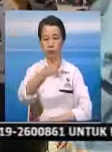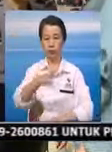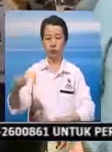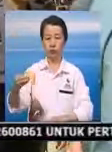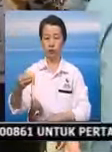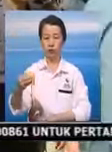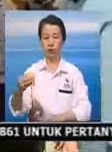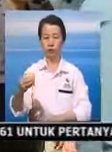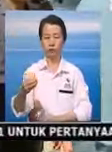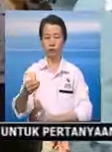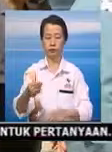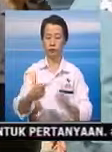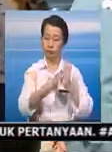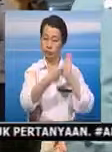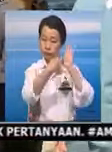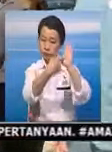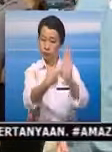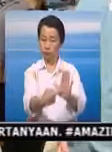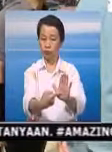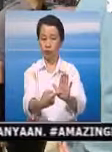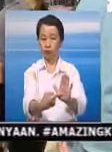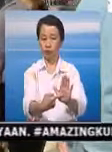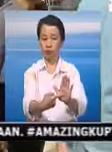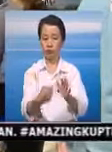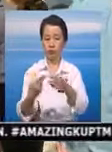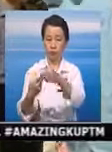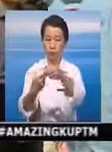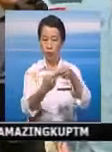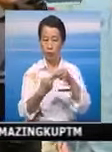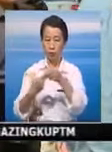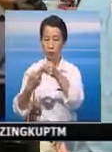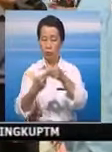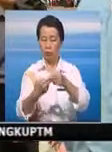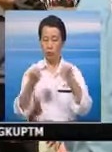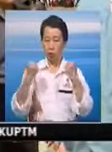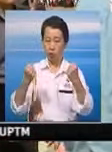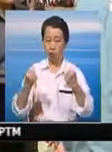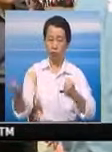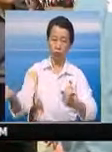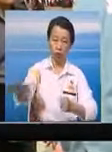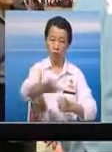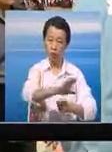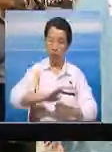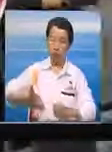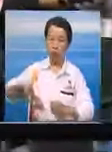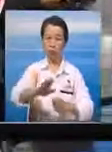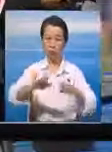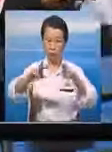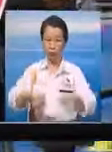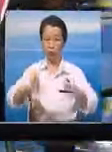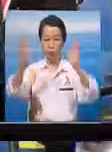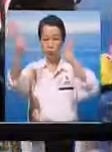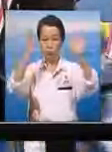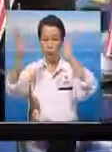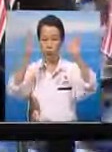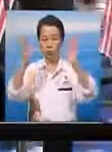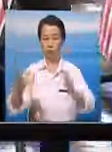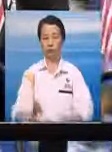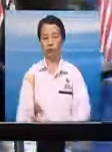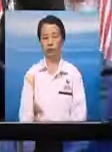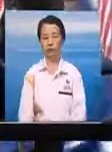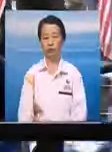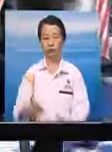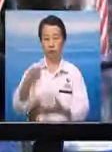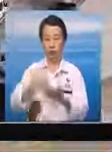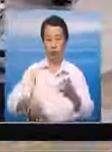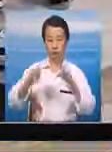ianya mencerminkan perpaduan yang cukup utuh di kalangan rakyat Malaysia. Apa yang dapat dilihat dalam sambutan